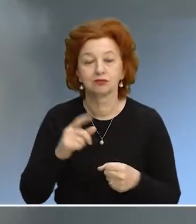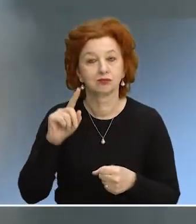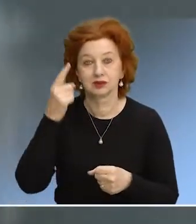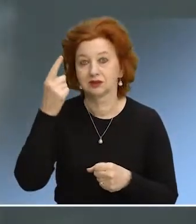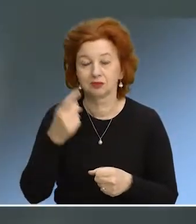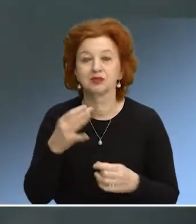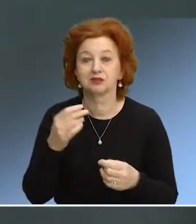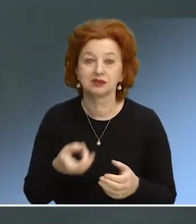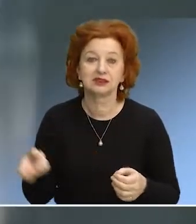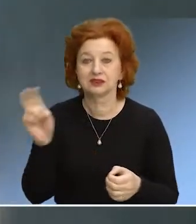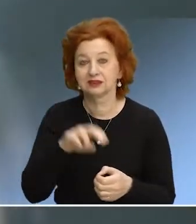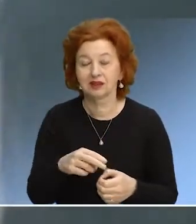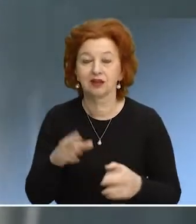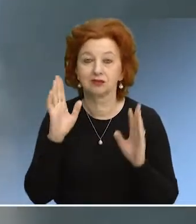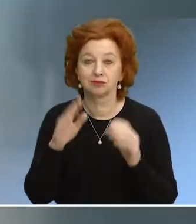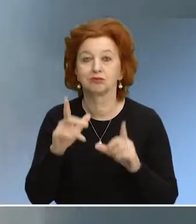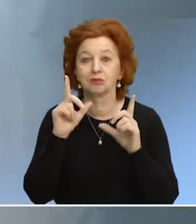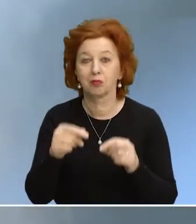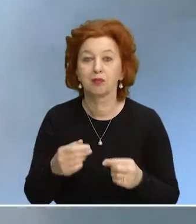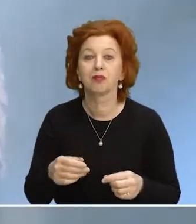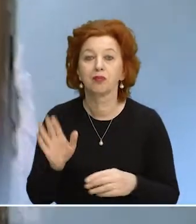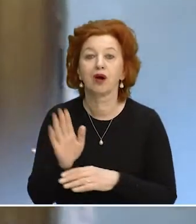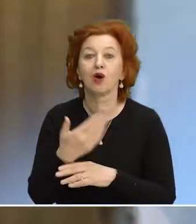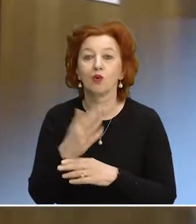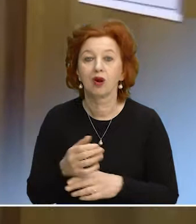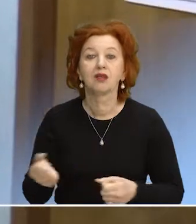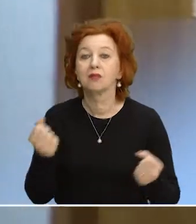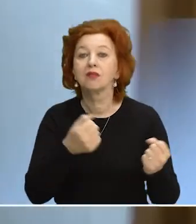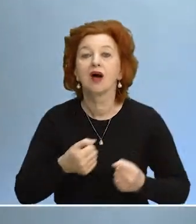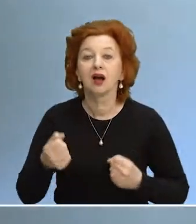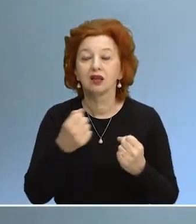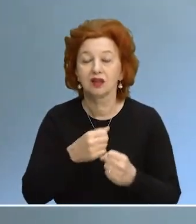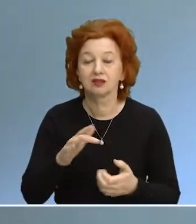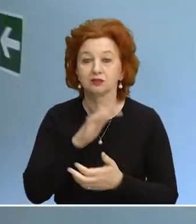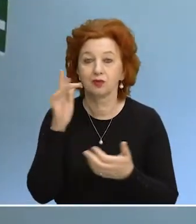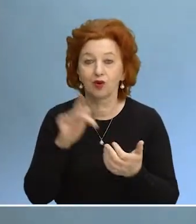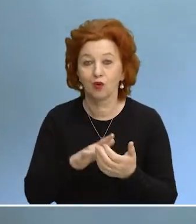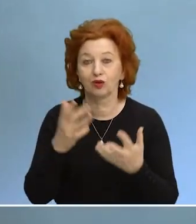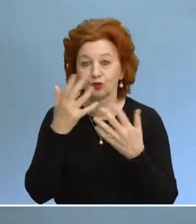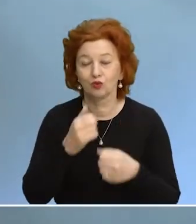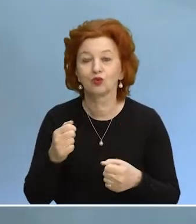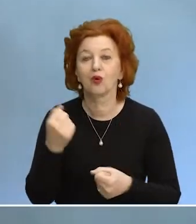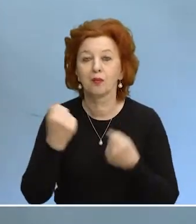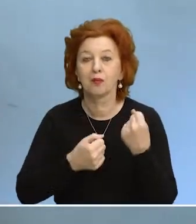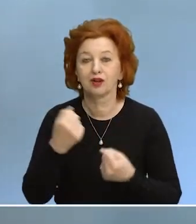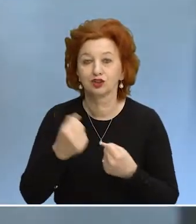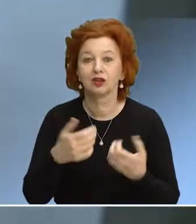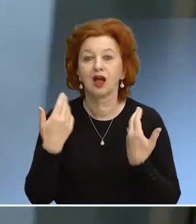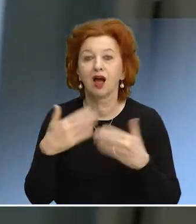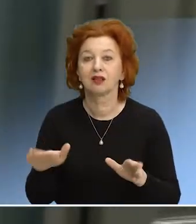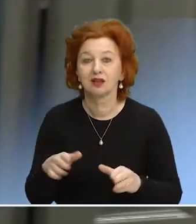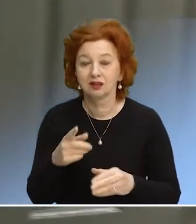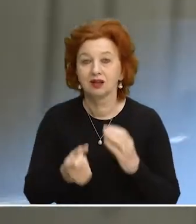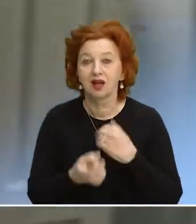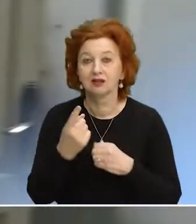пришла мысль и о том, что он может незаметно ею воспользоваться и безболезненно попасть в нужное ему место. Машина оказалась